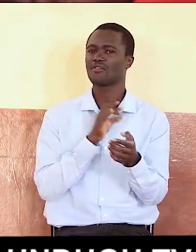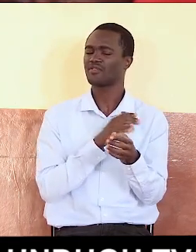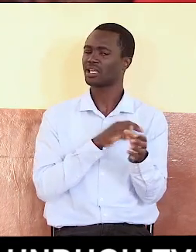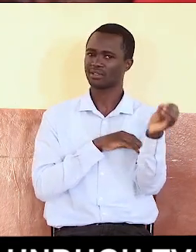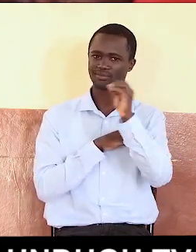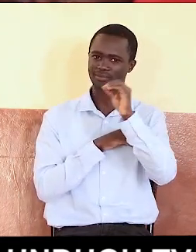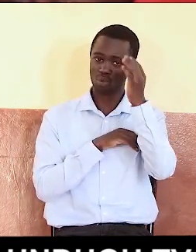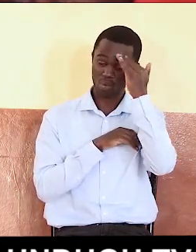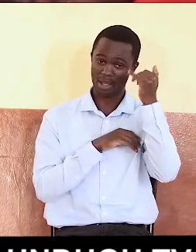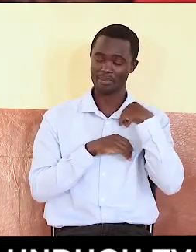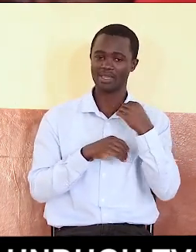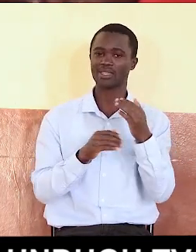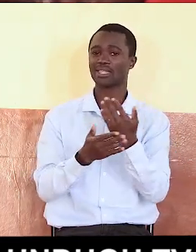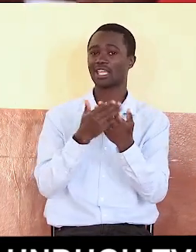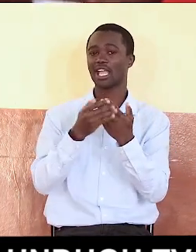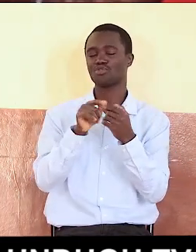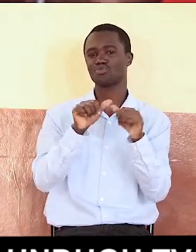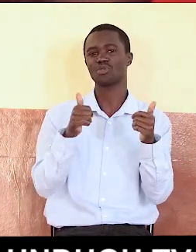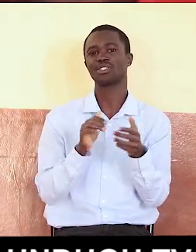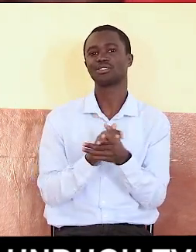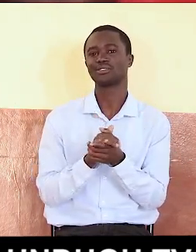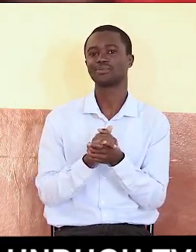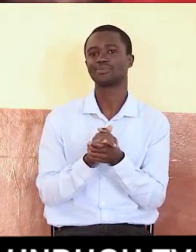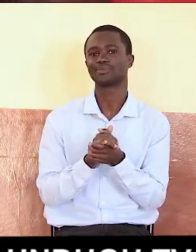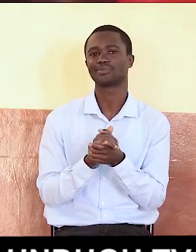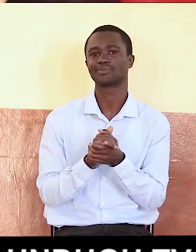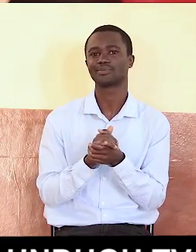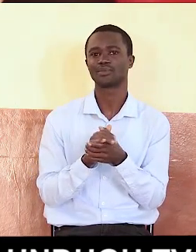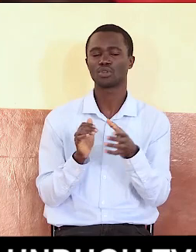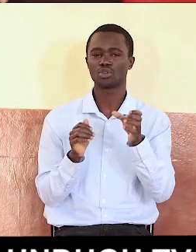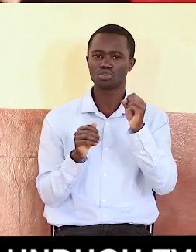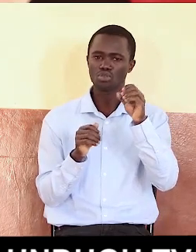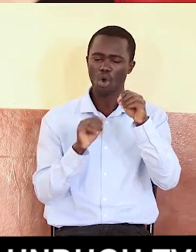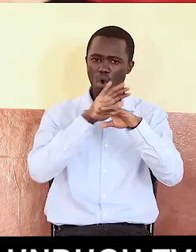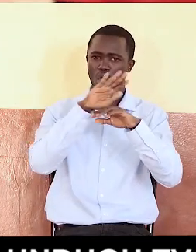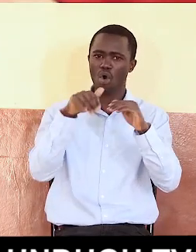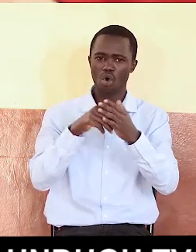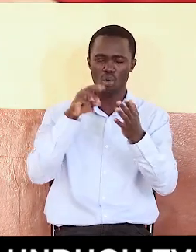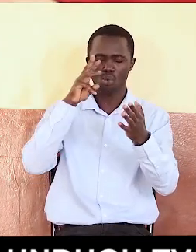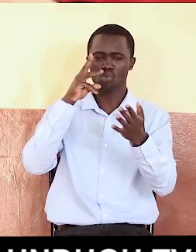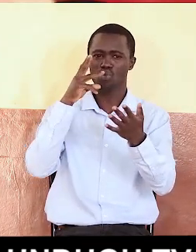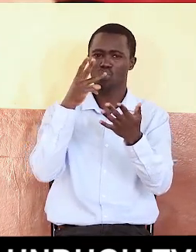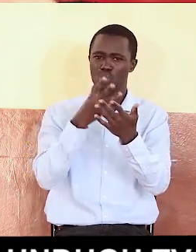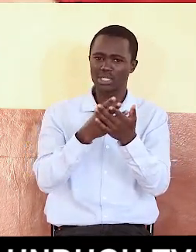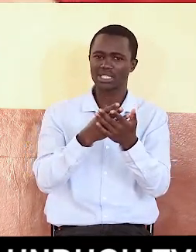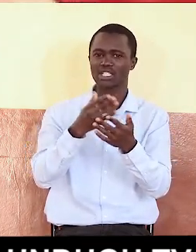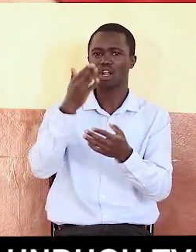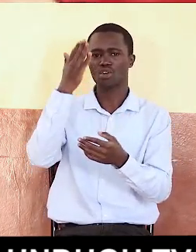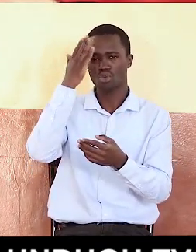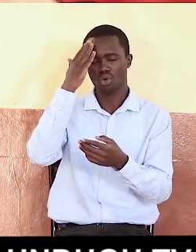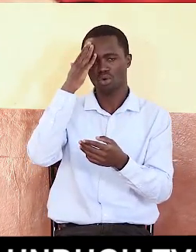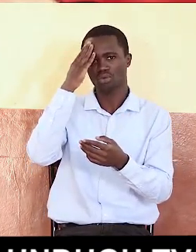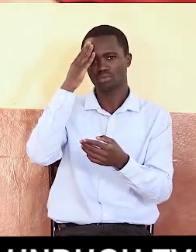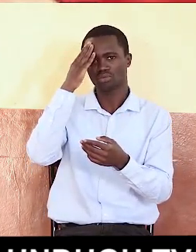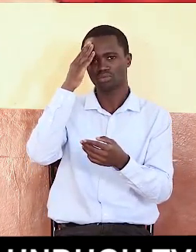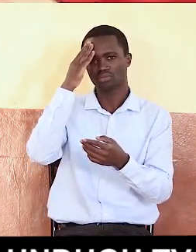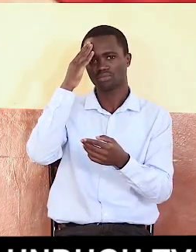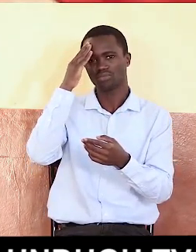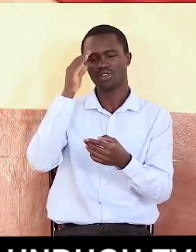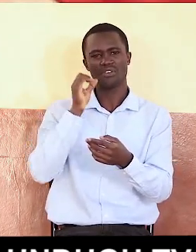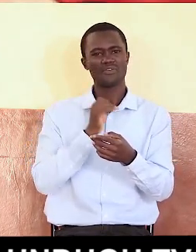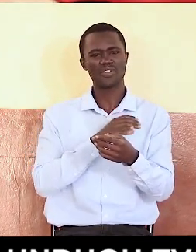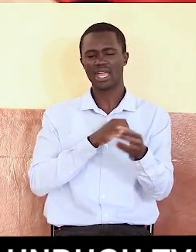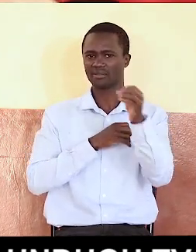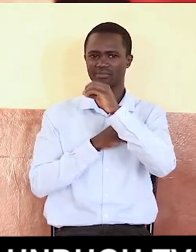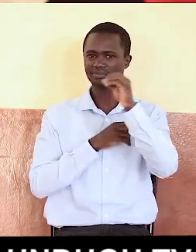sababu nitakulinda. Na hivyo basi kila shahidi anajua hawezi kuongopa, na